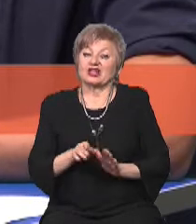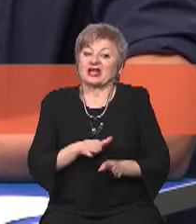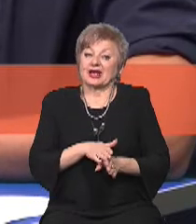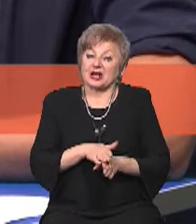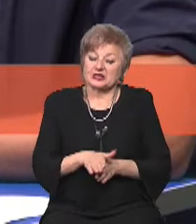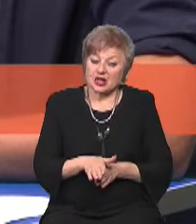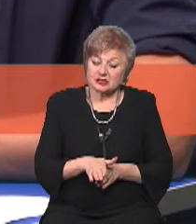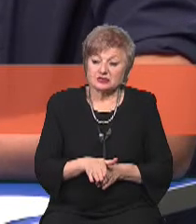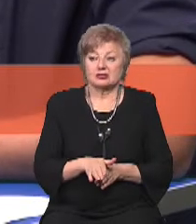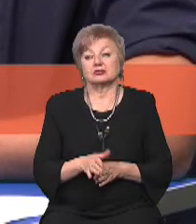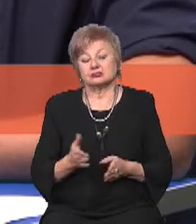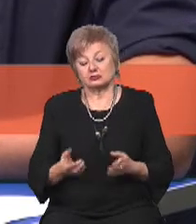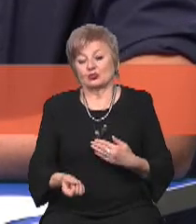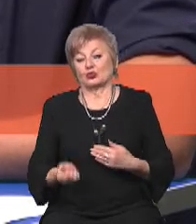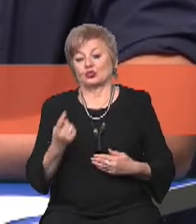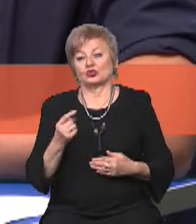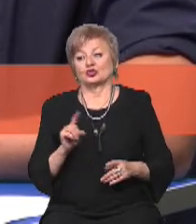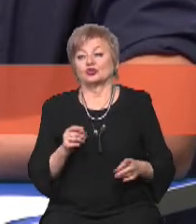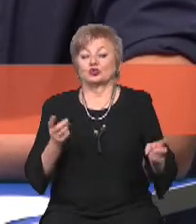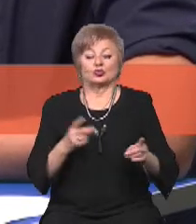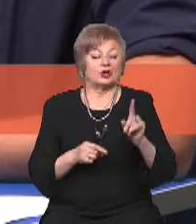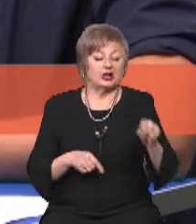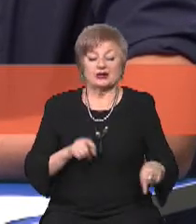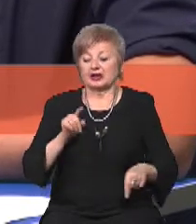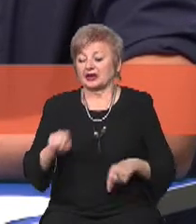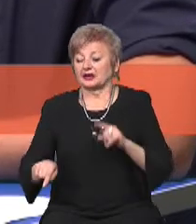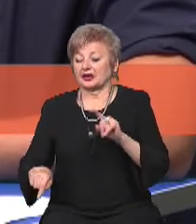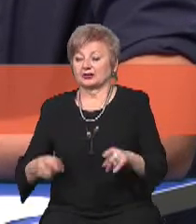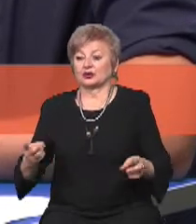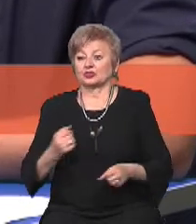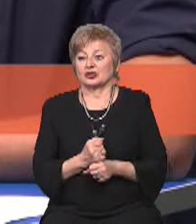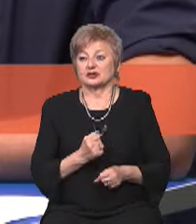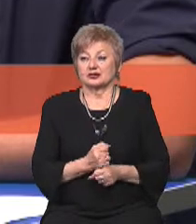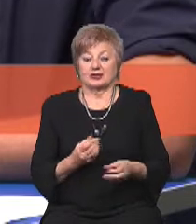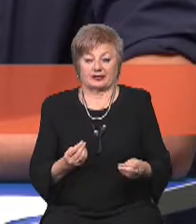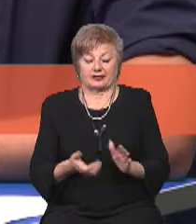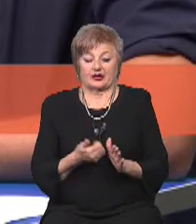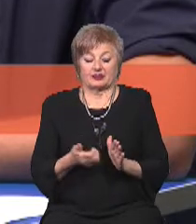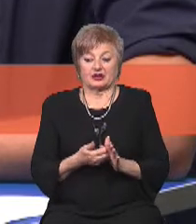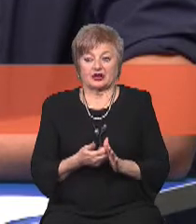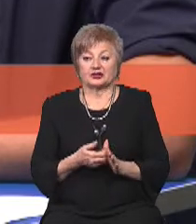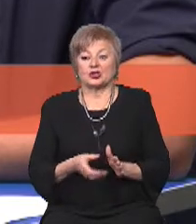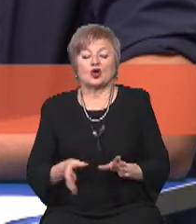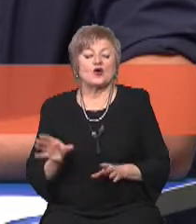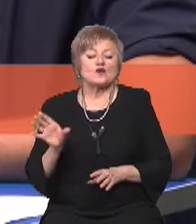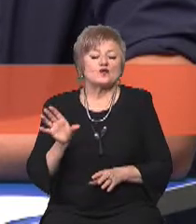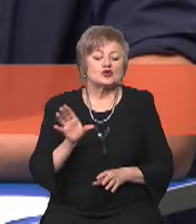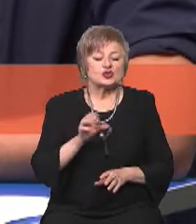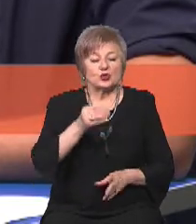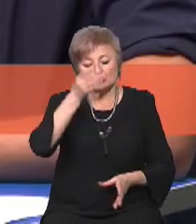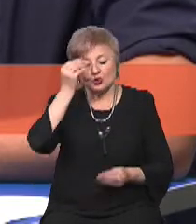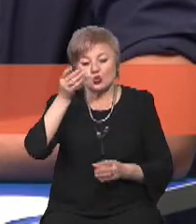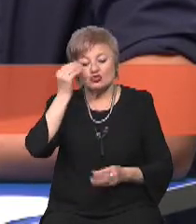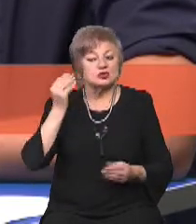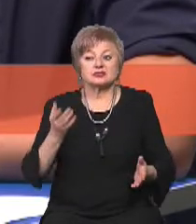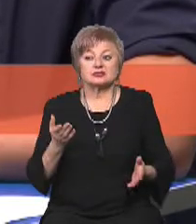що і це треба зробити, і це якраз про це говорила Людмила Маринюк, що врахувати все і потім проконтролювати, що